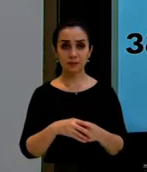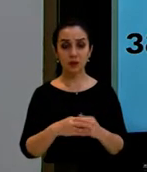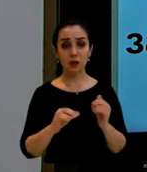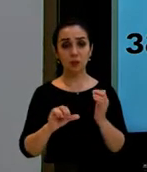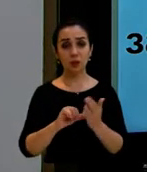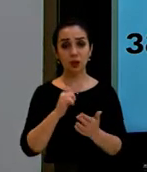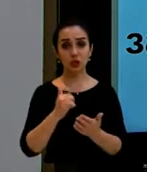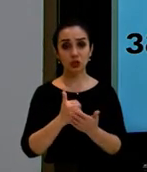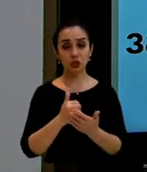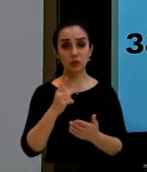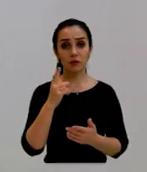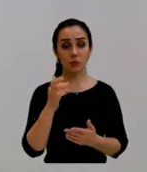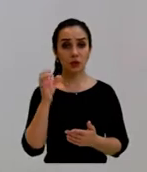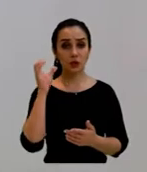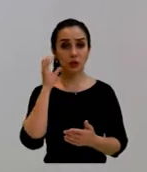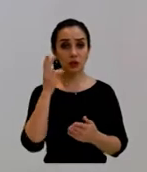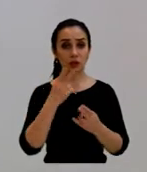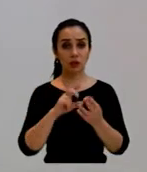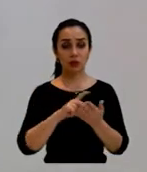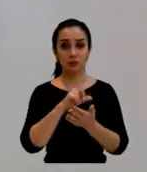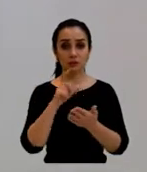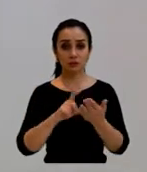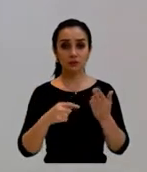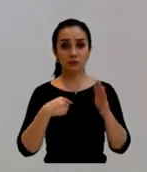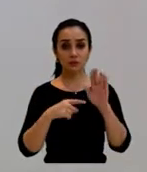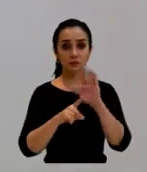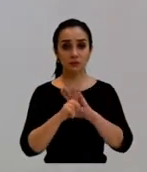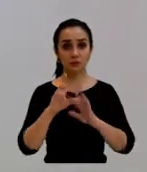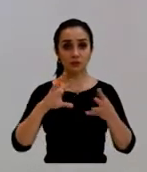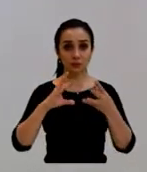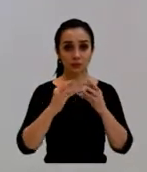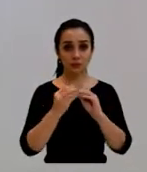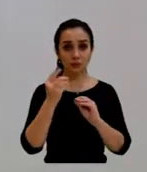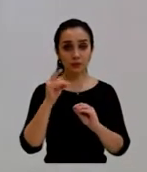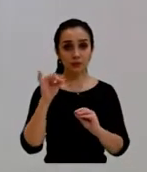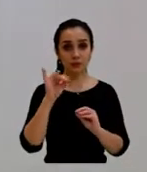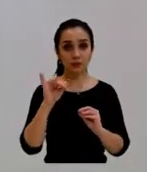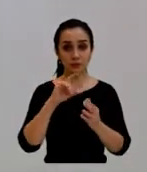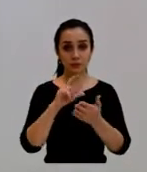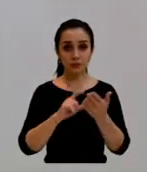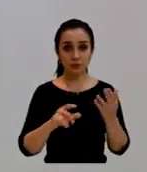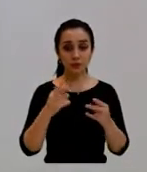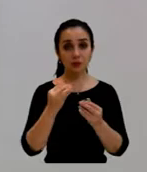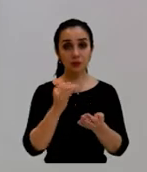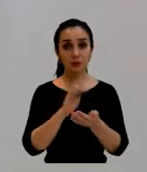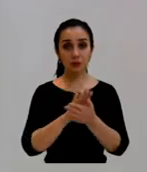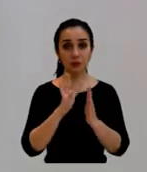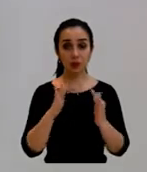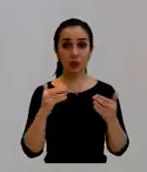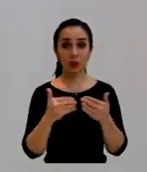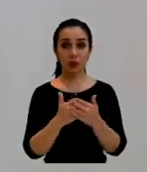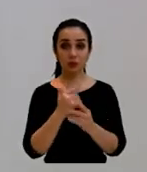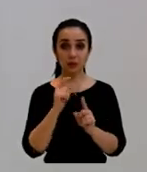Прежде чем вы прослушаете это стихотворение, и мы начнем анализ этого стихотворения, давайте мы с вами познакомимся с